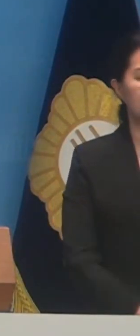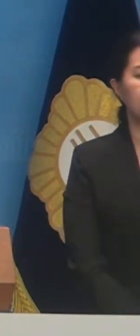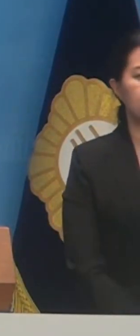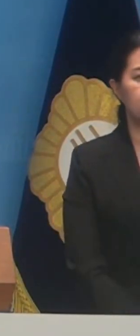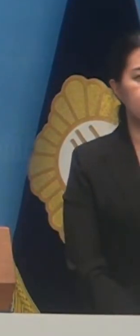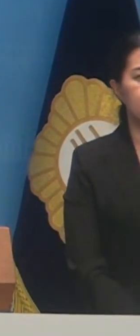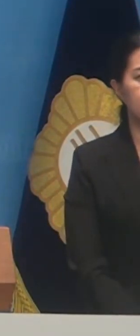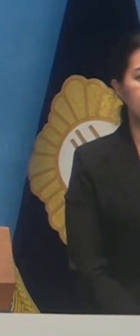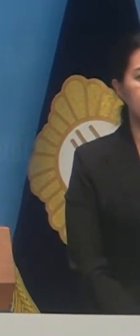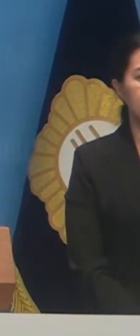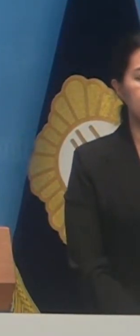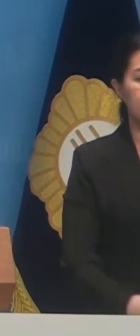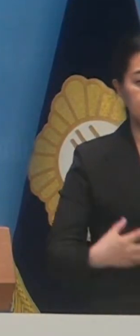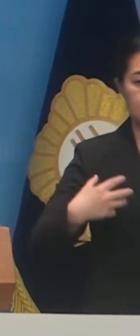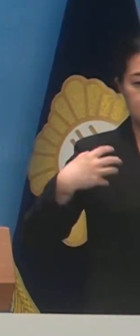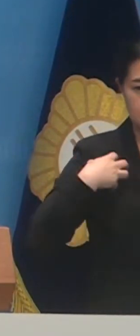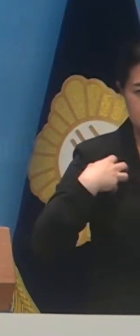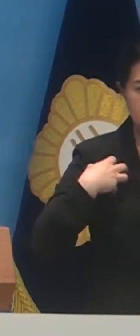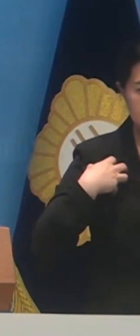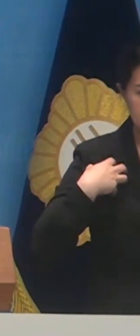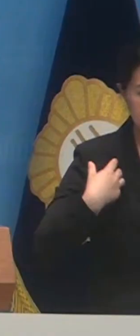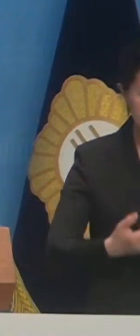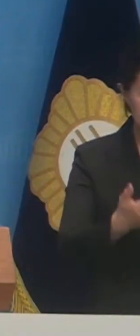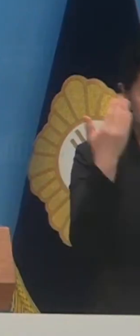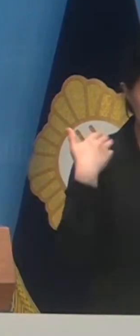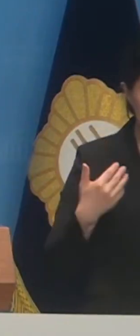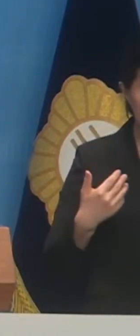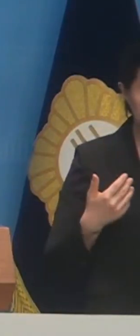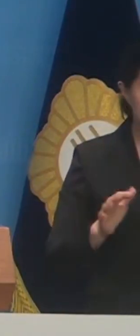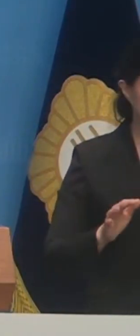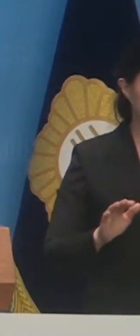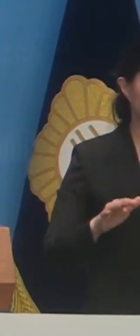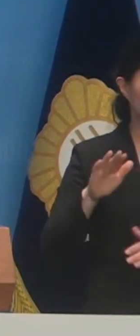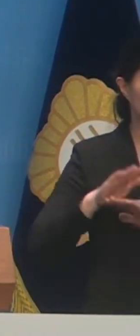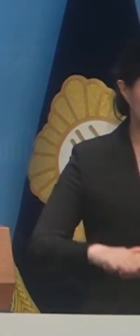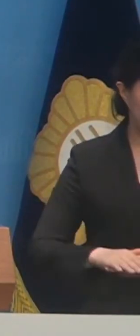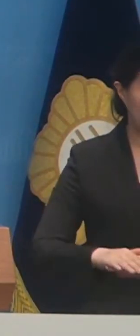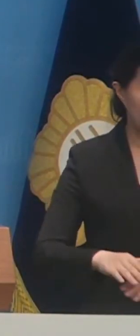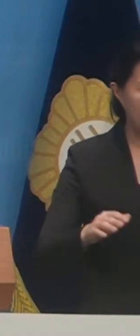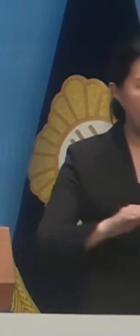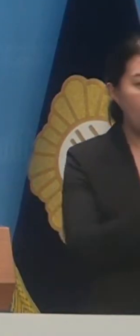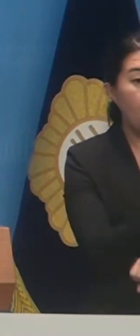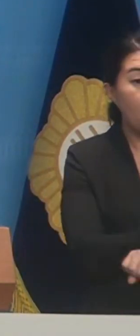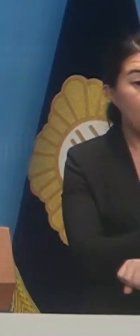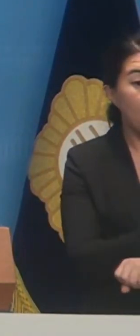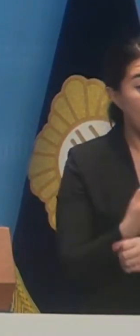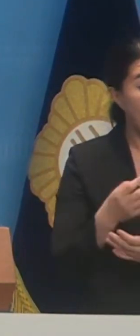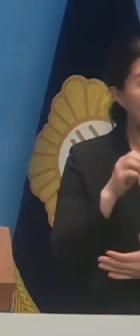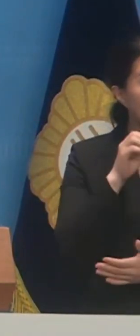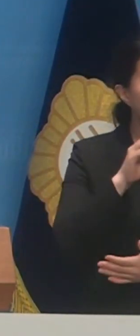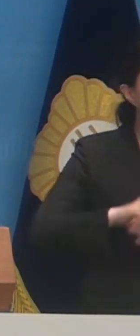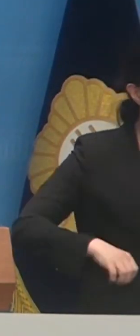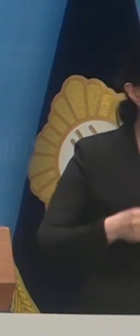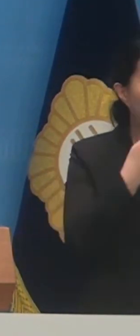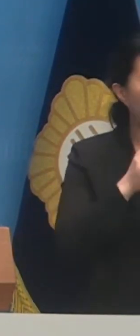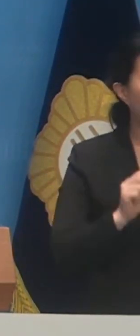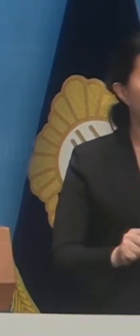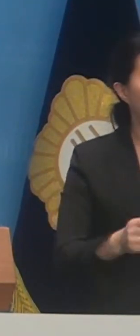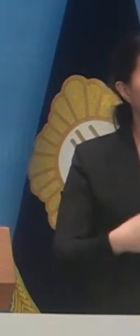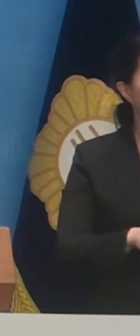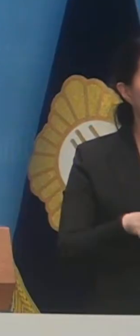때문입니다. 책임은 지난당에 남겨두고 권한만 쏙 빼서